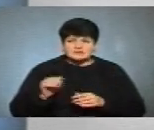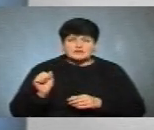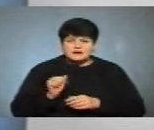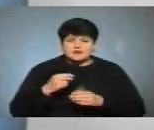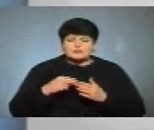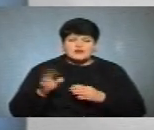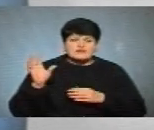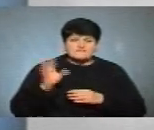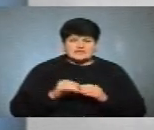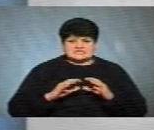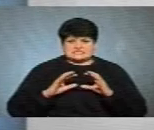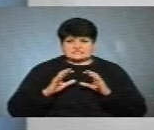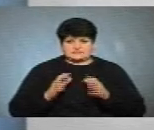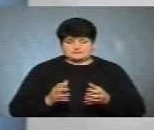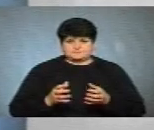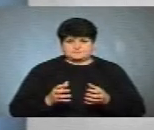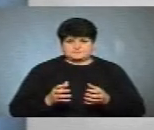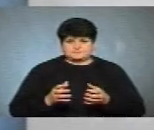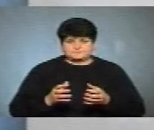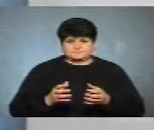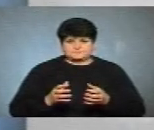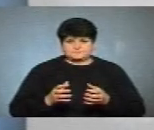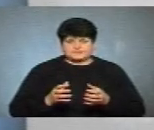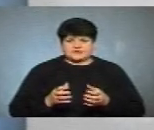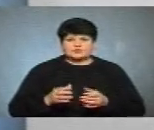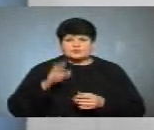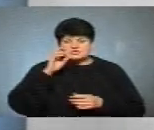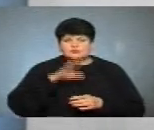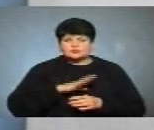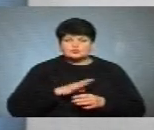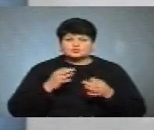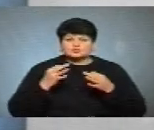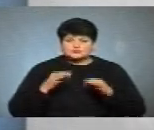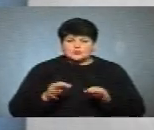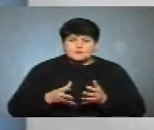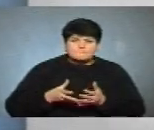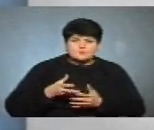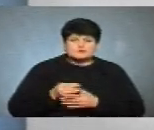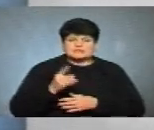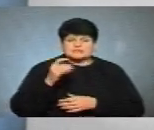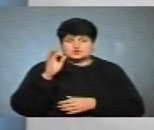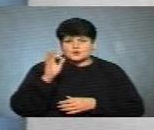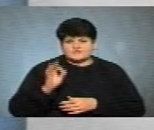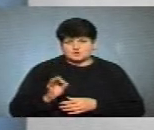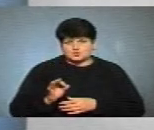весь світ. І тому державою було дозволено проплатити 100%